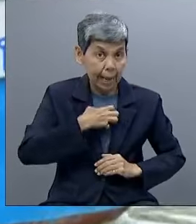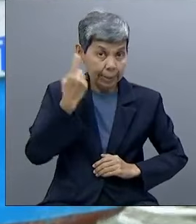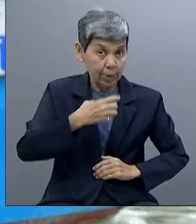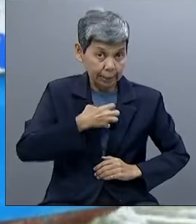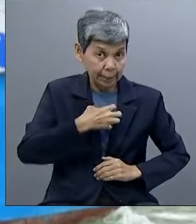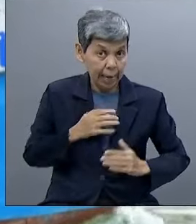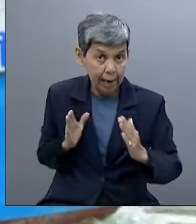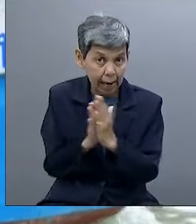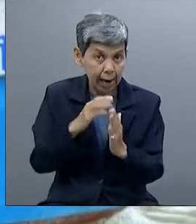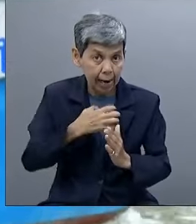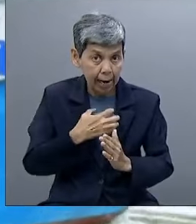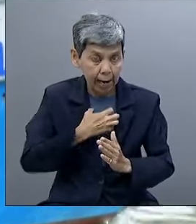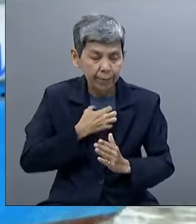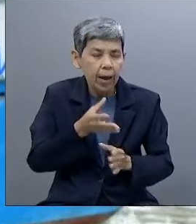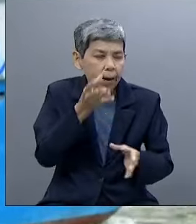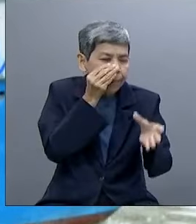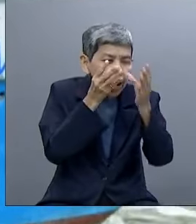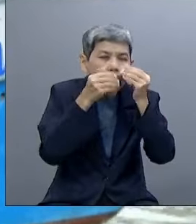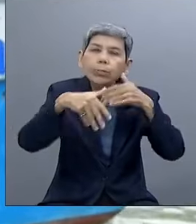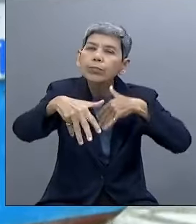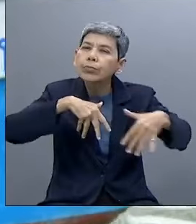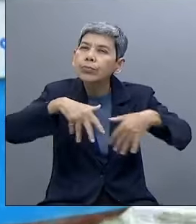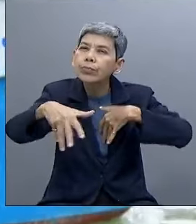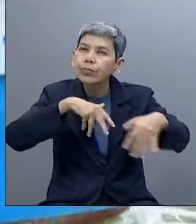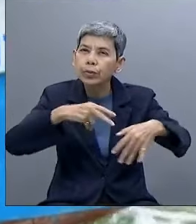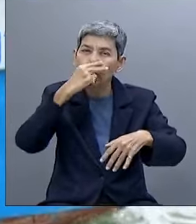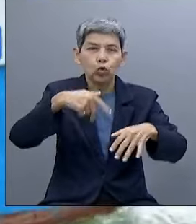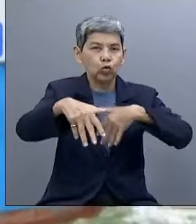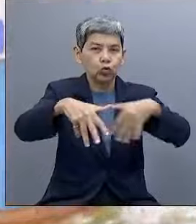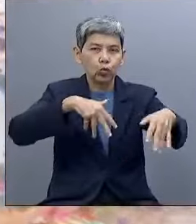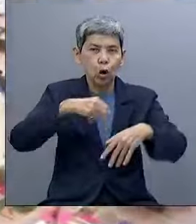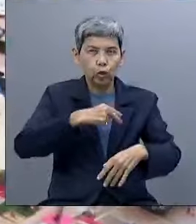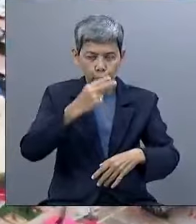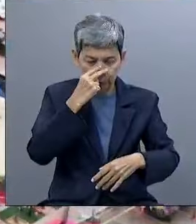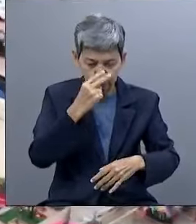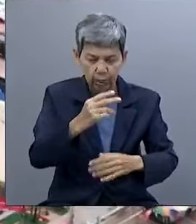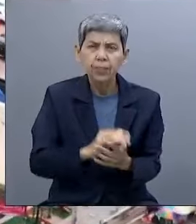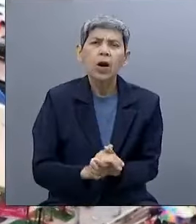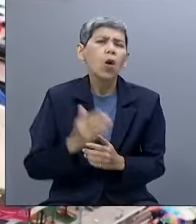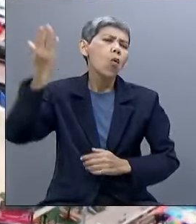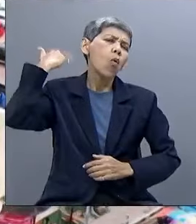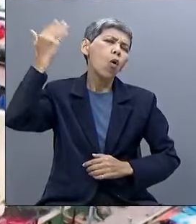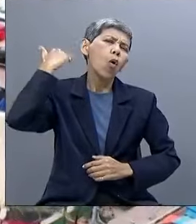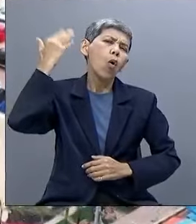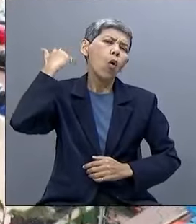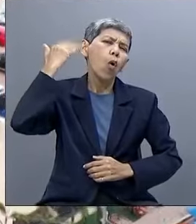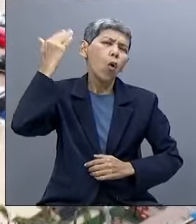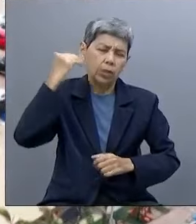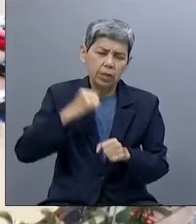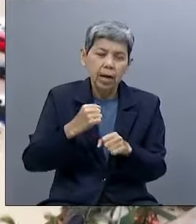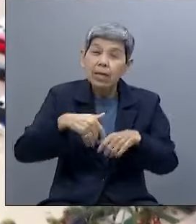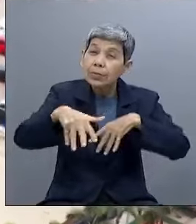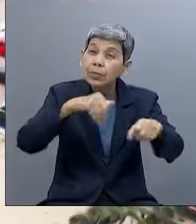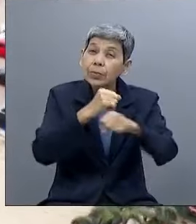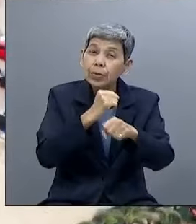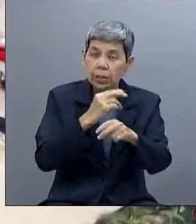ด้วยกันหรือเปล่าชวนไปเรียนรู้วิถีชีวิตและบรรยากาศของชุมชนก้นตึกกันค่ะในสมัยก่อนชุมชนก้นปึกชาวบ้านเรียกกันว่